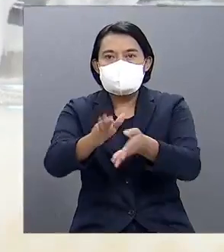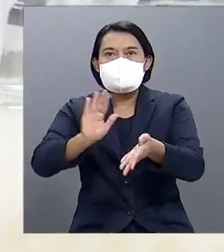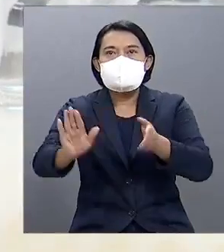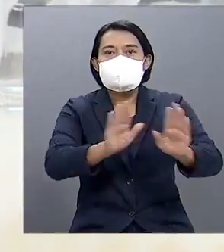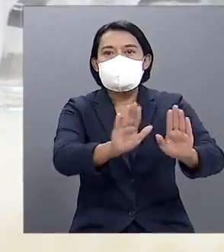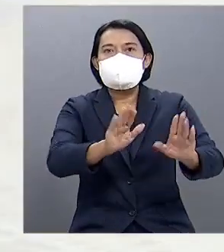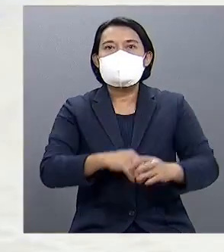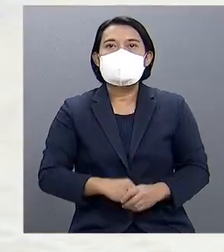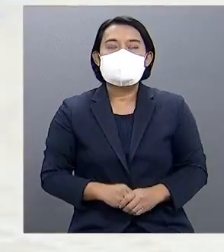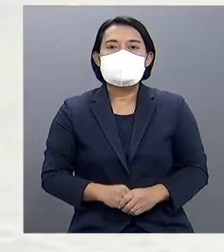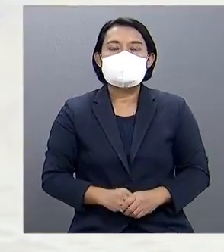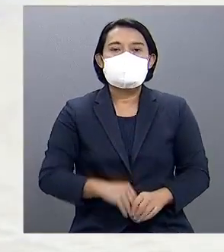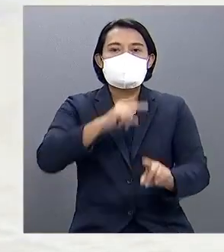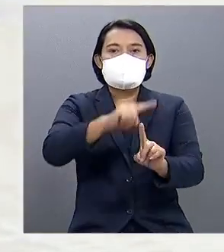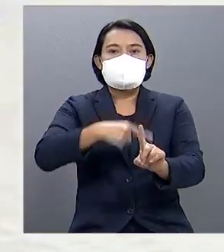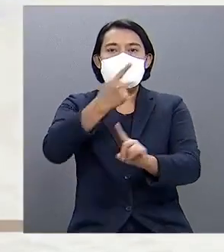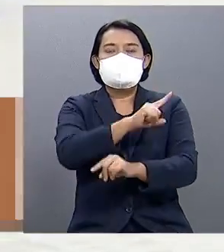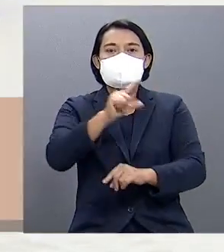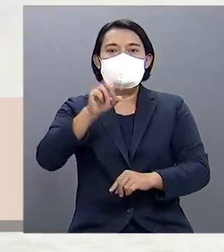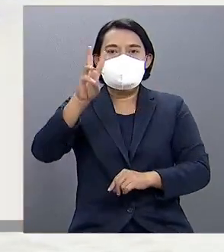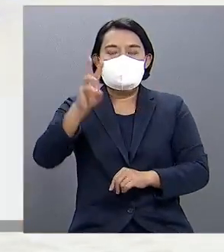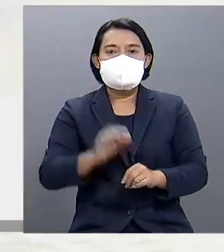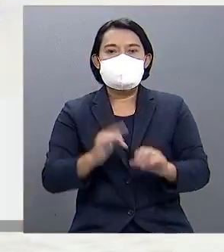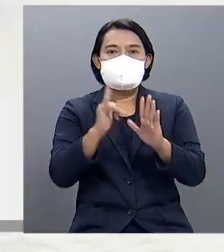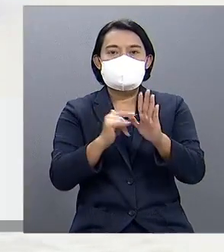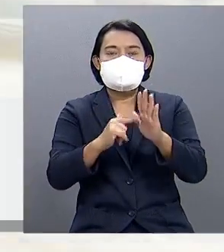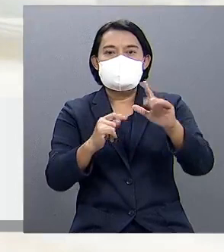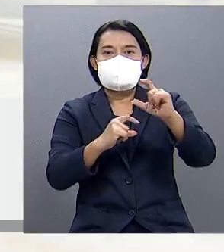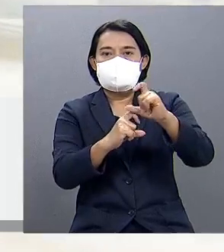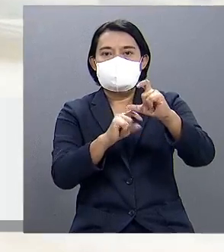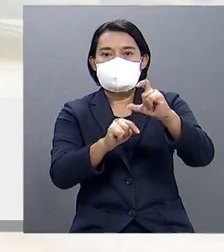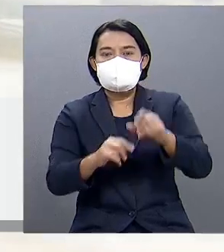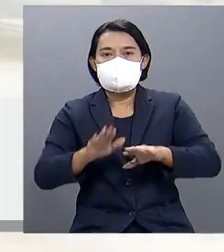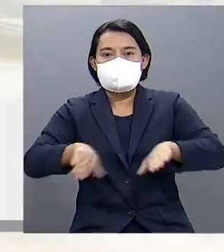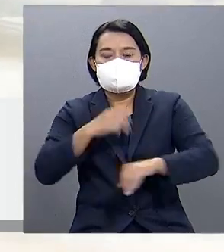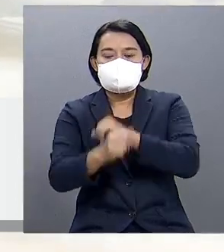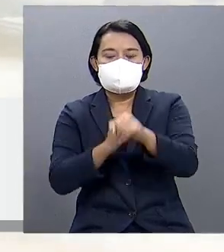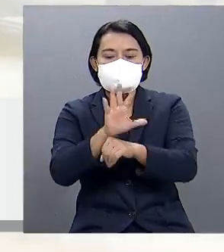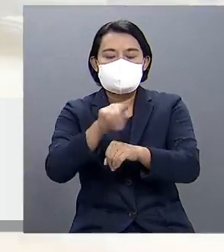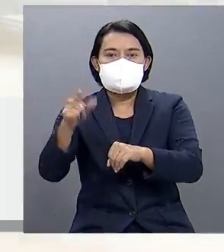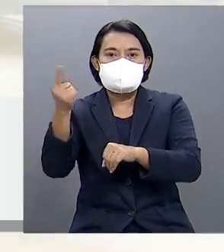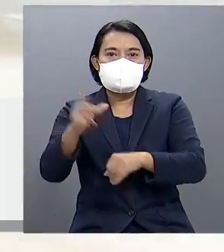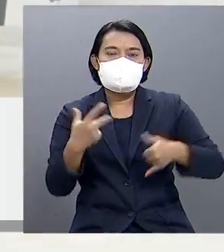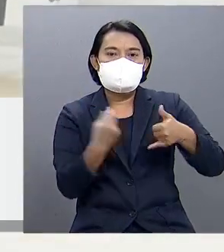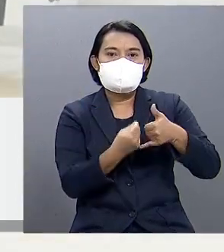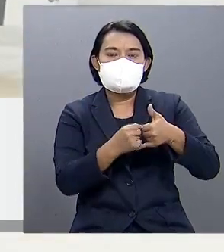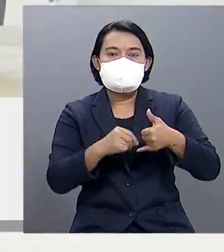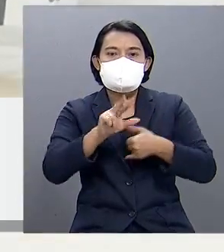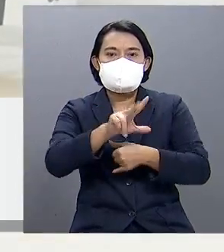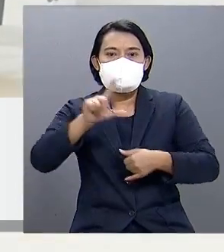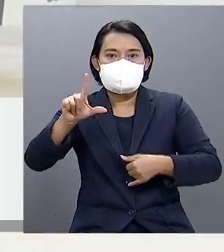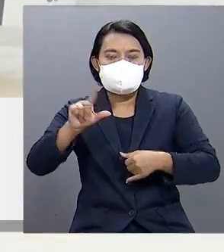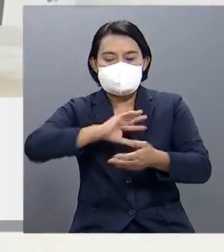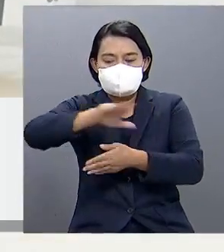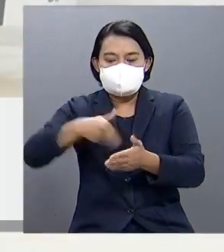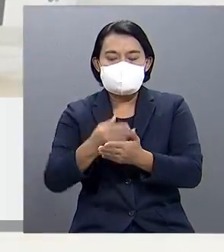วันที่26มกราคมนี้วัคซีนไฟเซอร์สำหรับฉีดในเด็กอายุ5ถึง11ปี3ล้านโดสจาก10ล้านโดสที่สั่ง